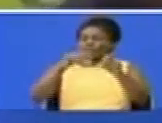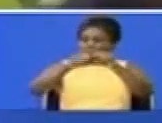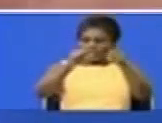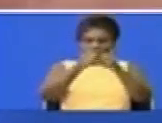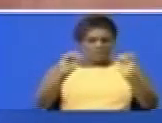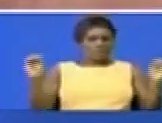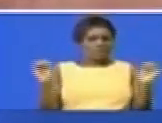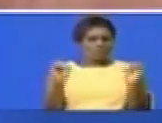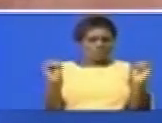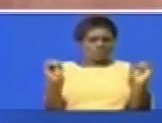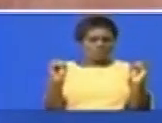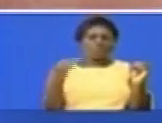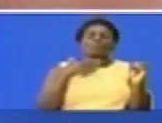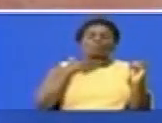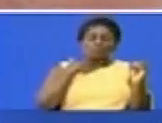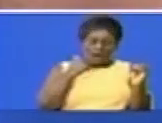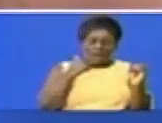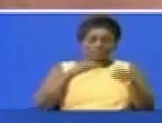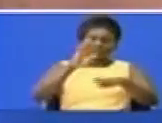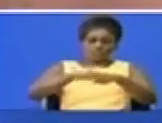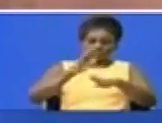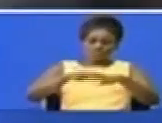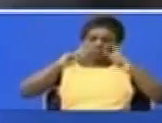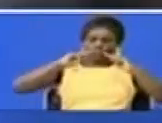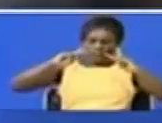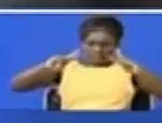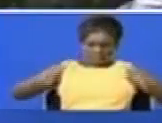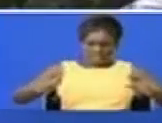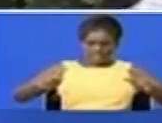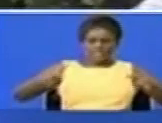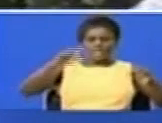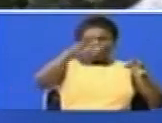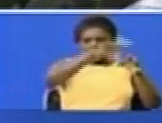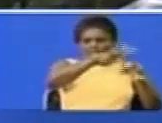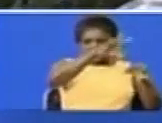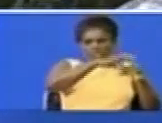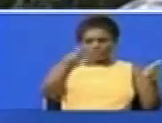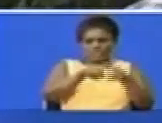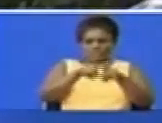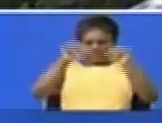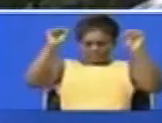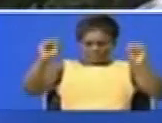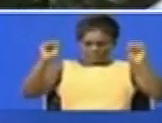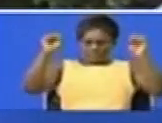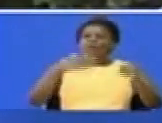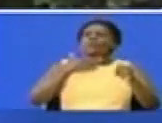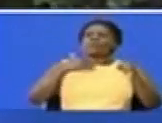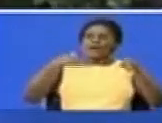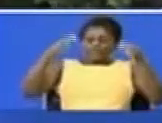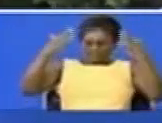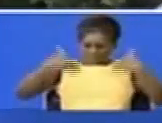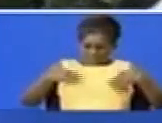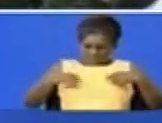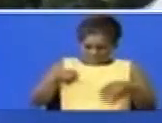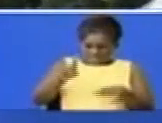this count. We want voting to be done in a very peaceful manner, like we've done our campaigns. We want the people of Kericho to decide.